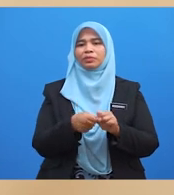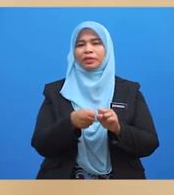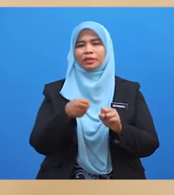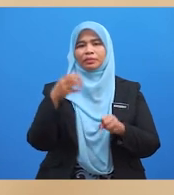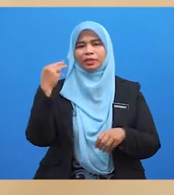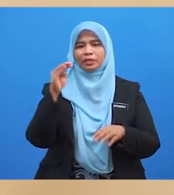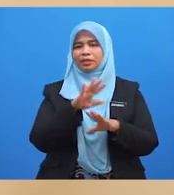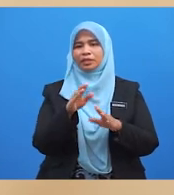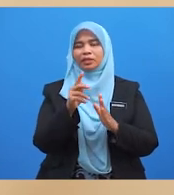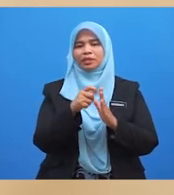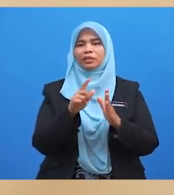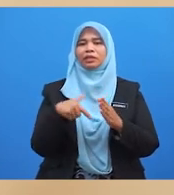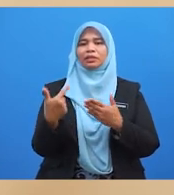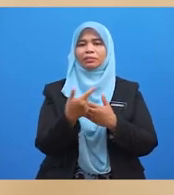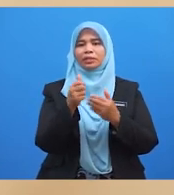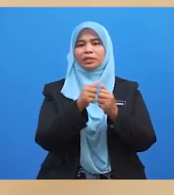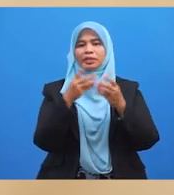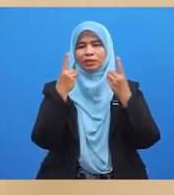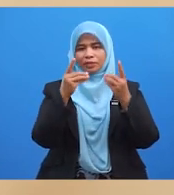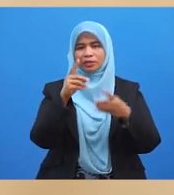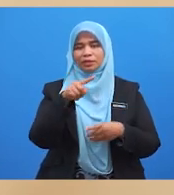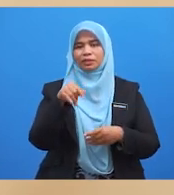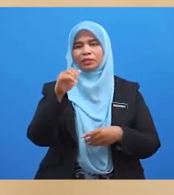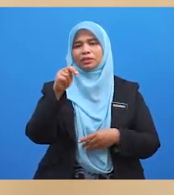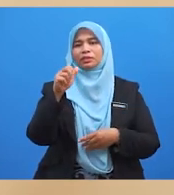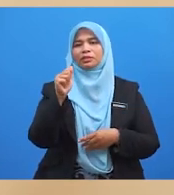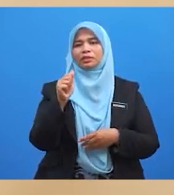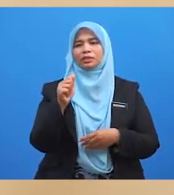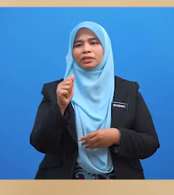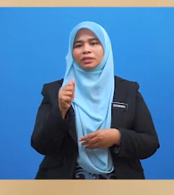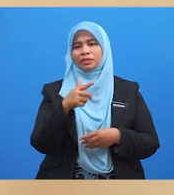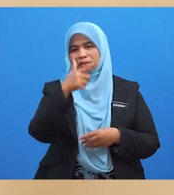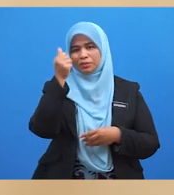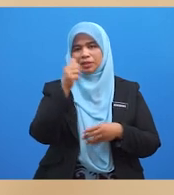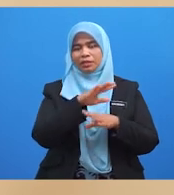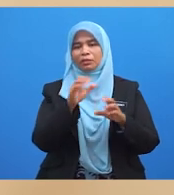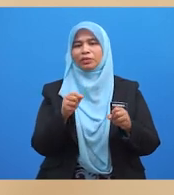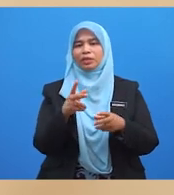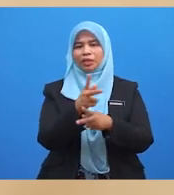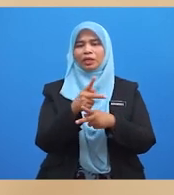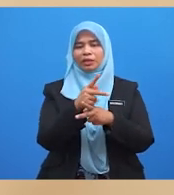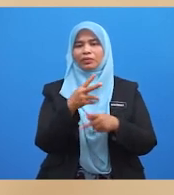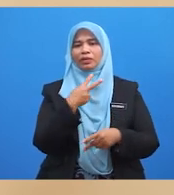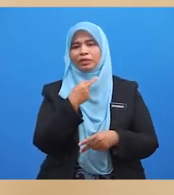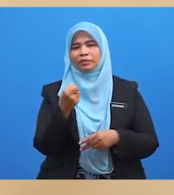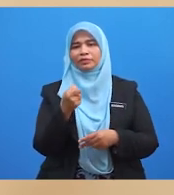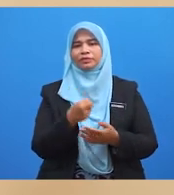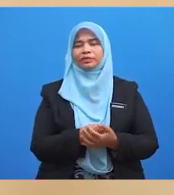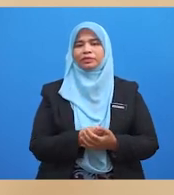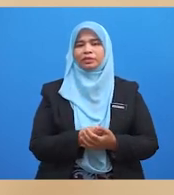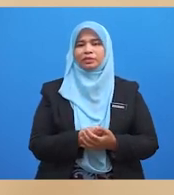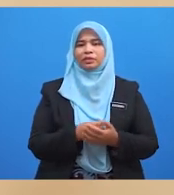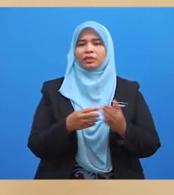dengan dosa zina dan maksiat disebabkan tidak dapat mengawal nafsunya tadi. Pensyariatan